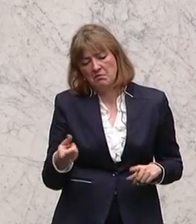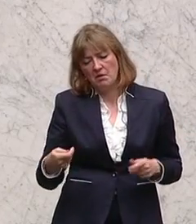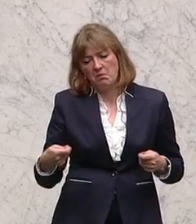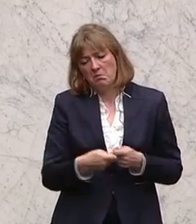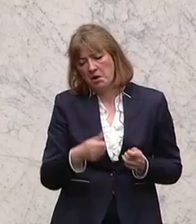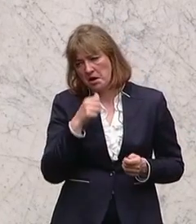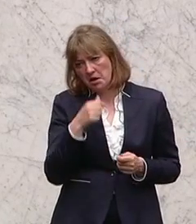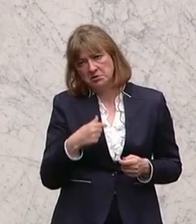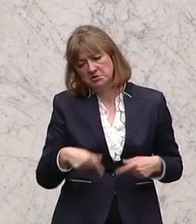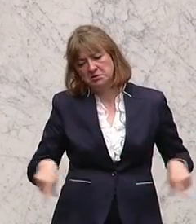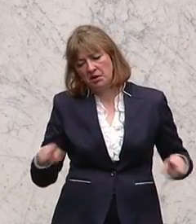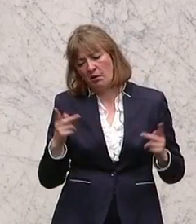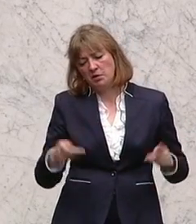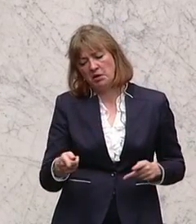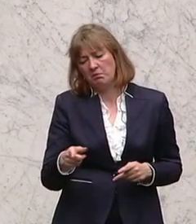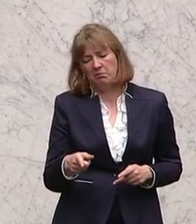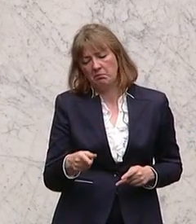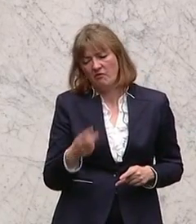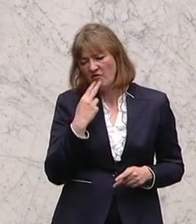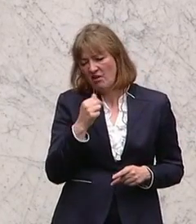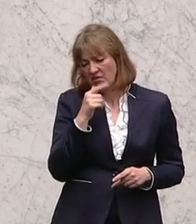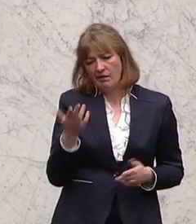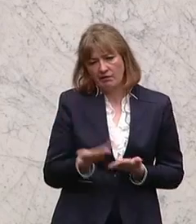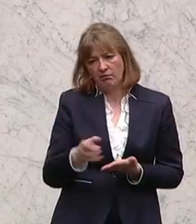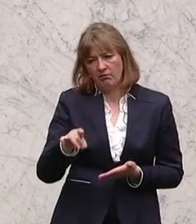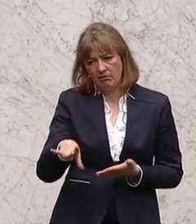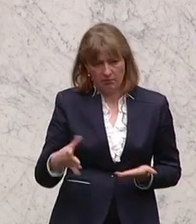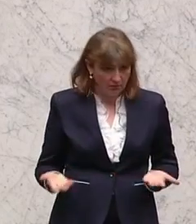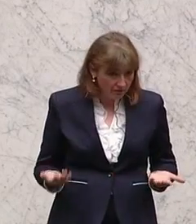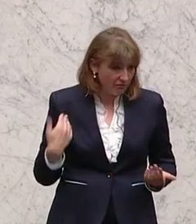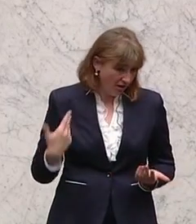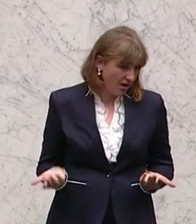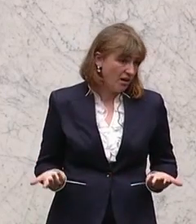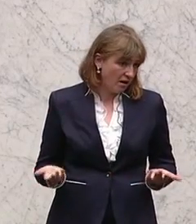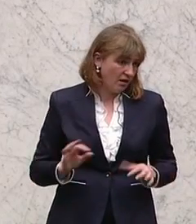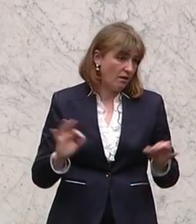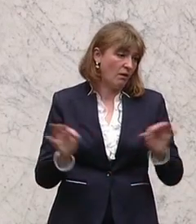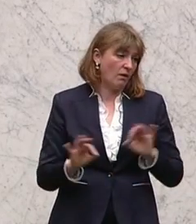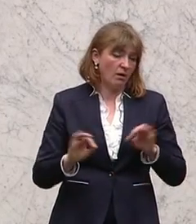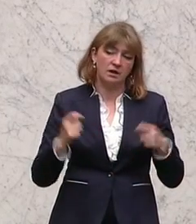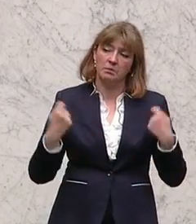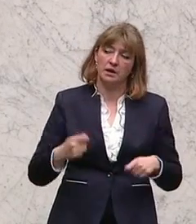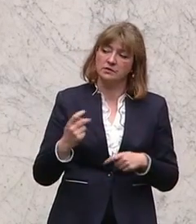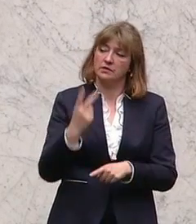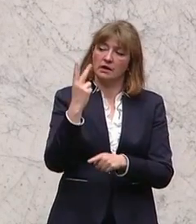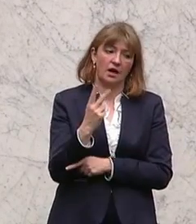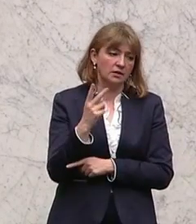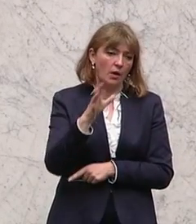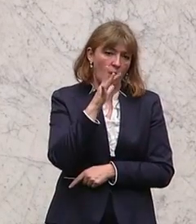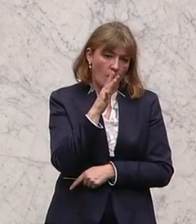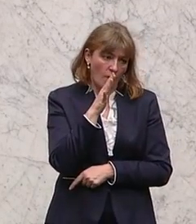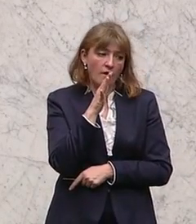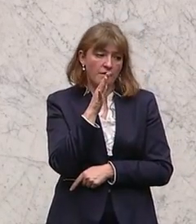passt uns nicht so ins Konzept, den wollen wir nicht dabei haben. Oder als der Präsidentschaftskandidat